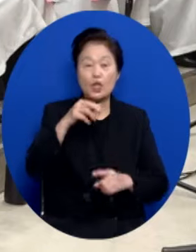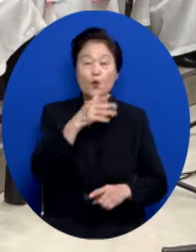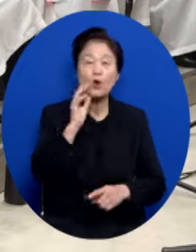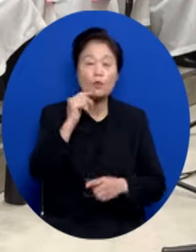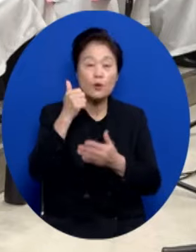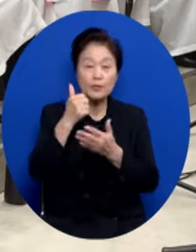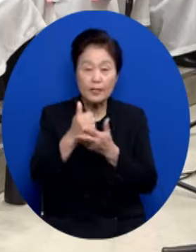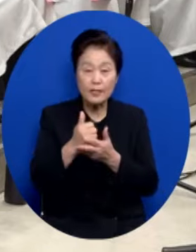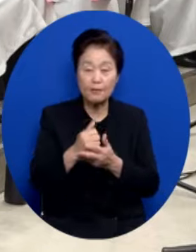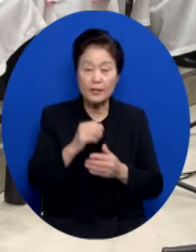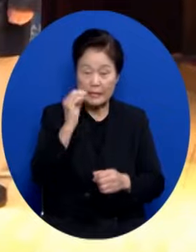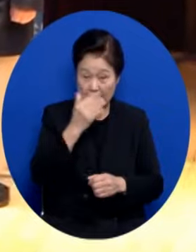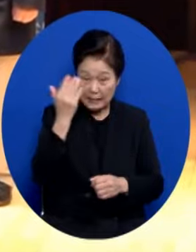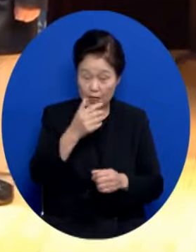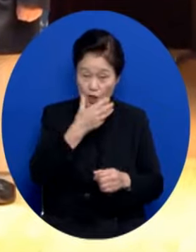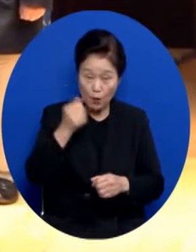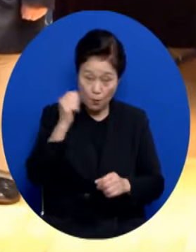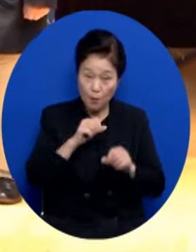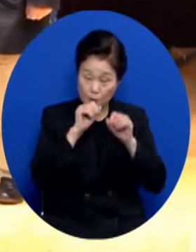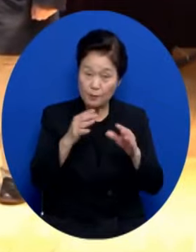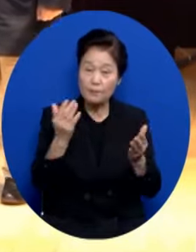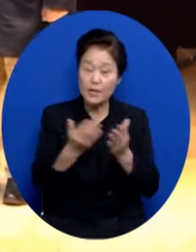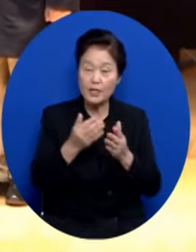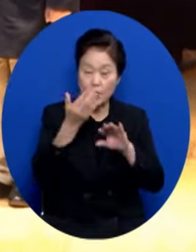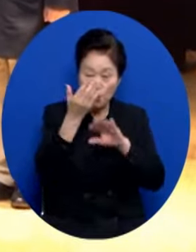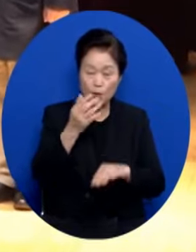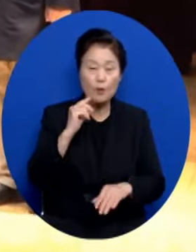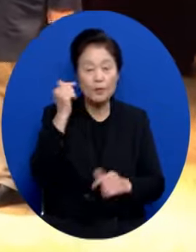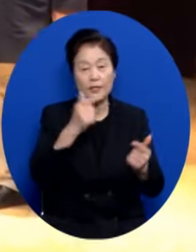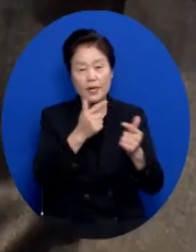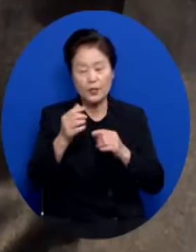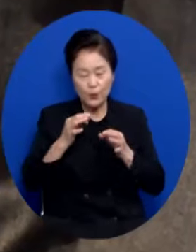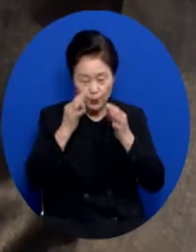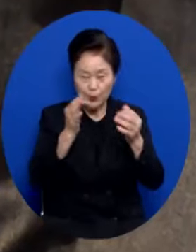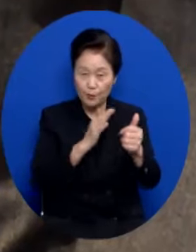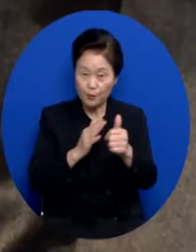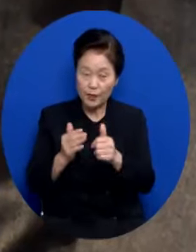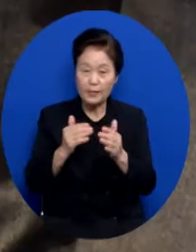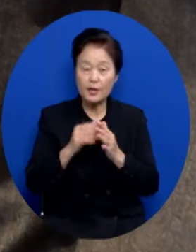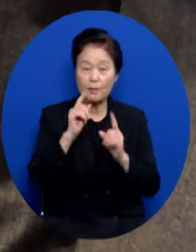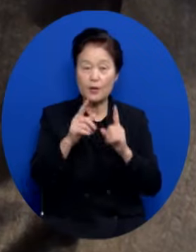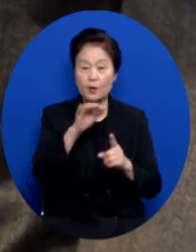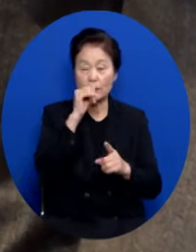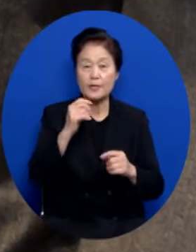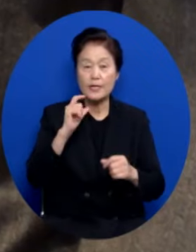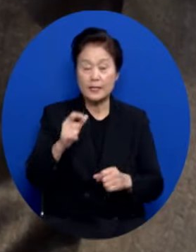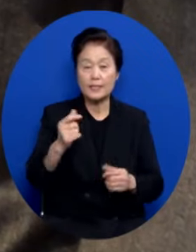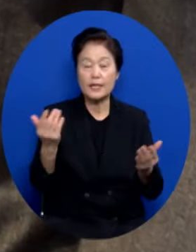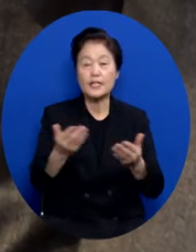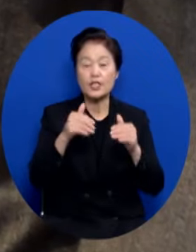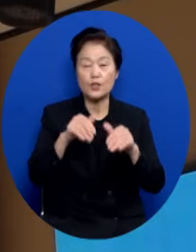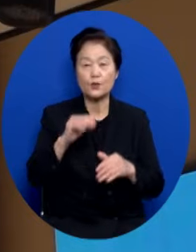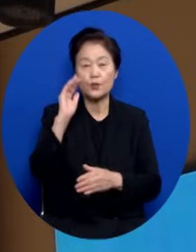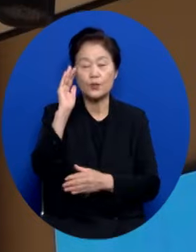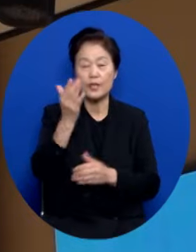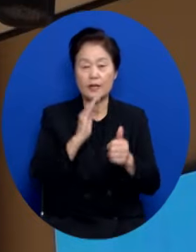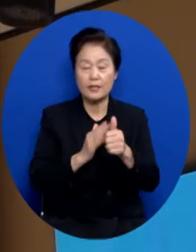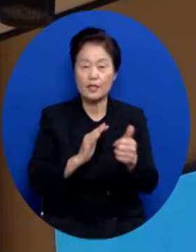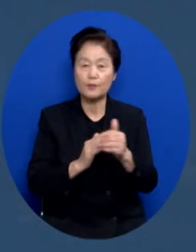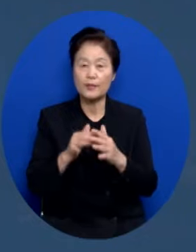목사는 성결 복음을 전파하는 일에 후배 목회자들이 노력해달라며 성결교회 든든한 일꾼이 되달라고